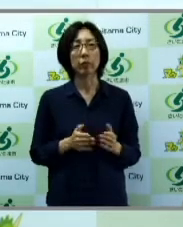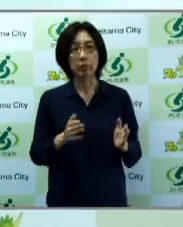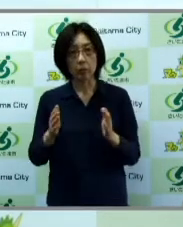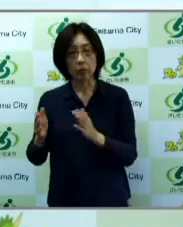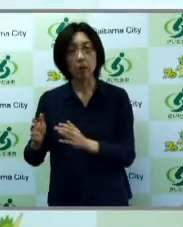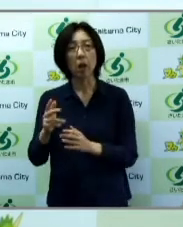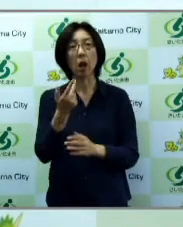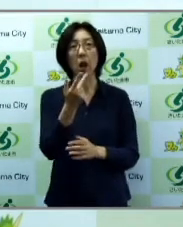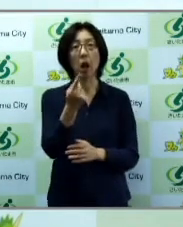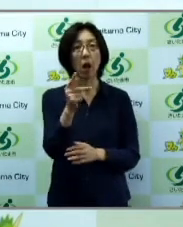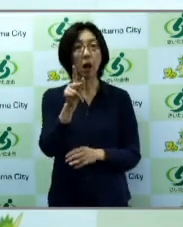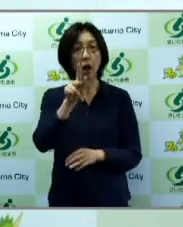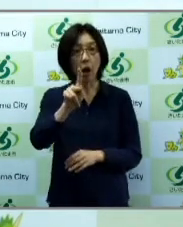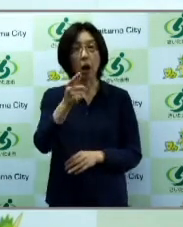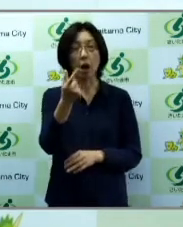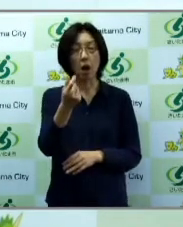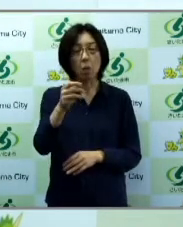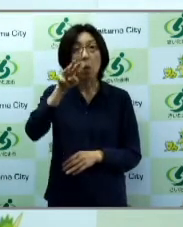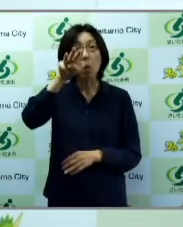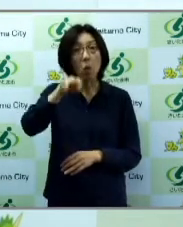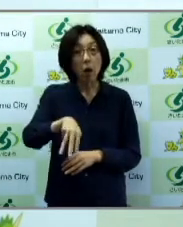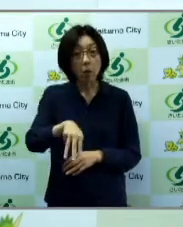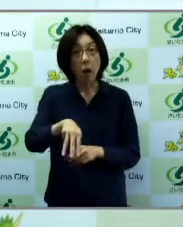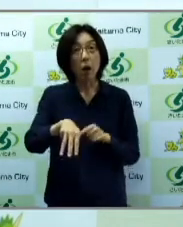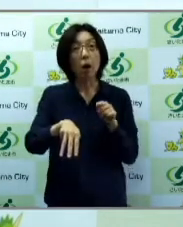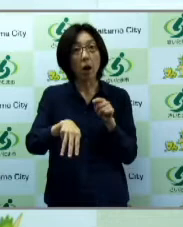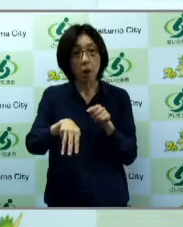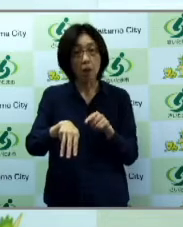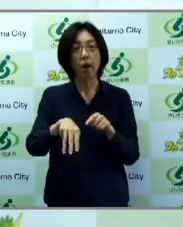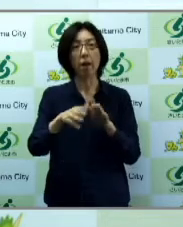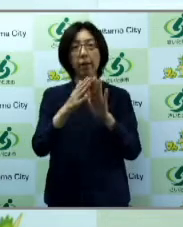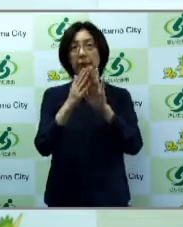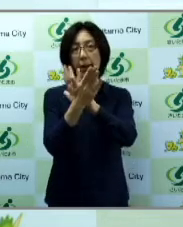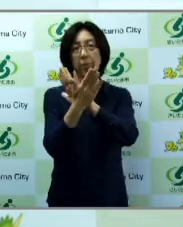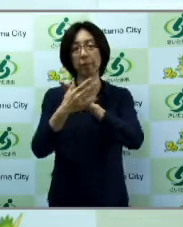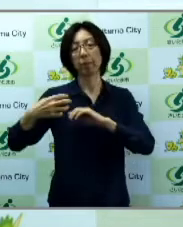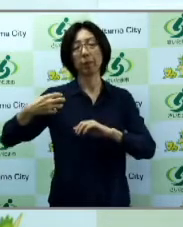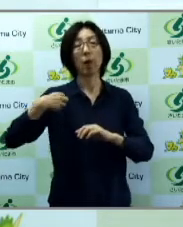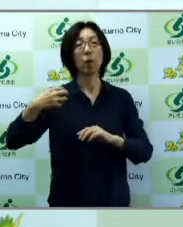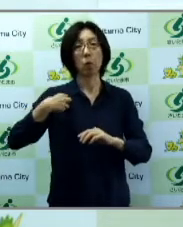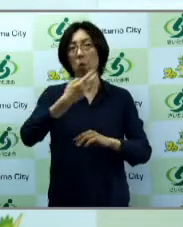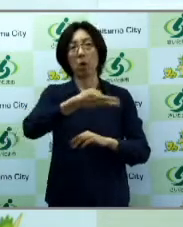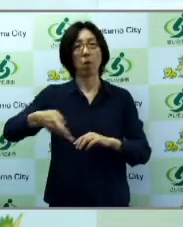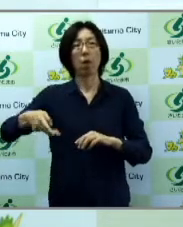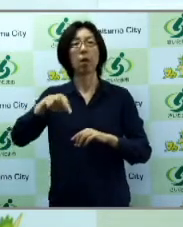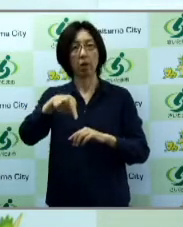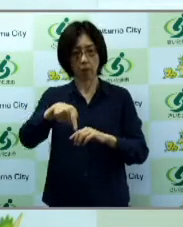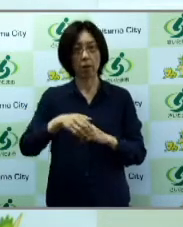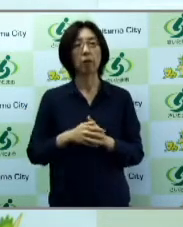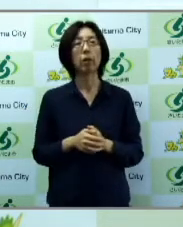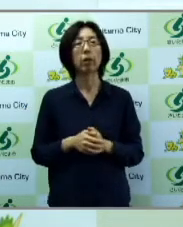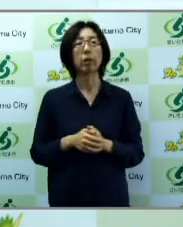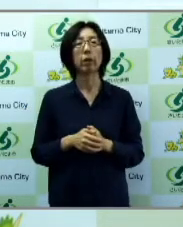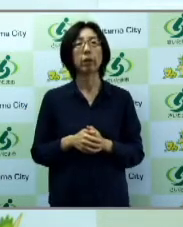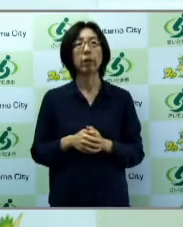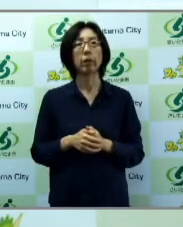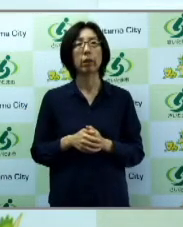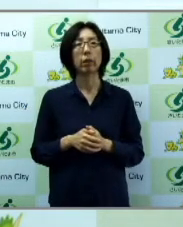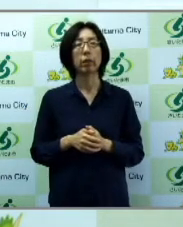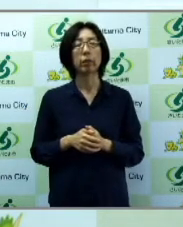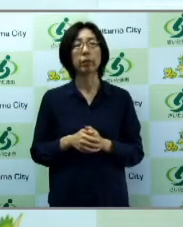体は県の所管の河川ということになりますけれども、合わせてそ